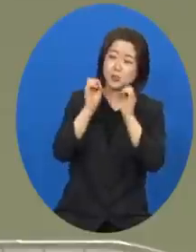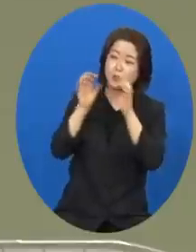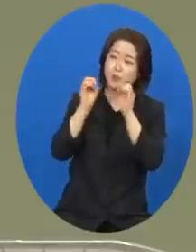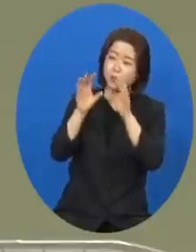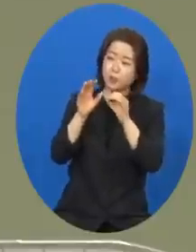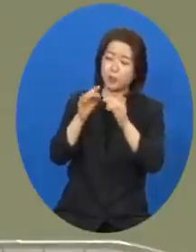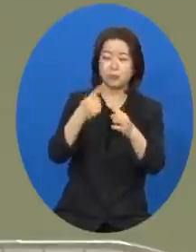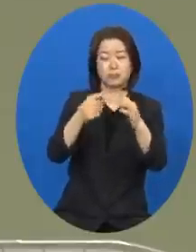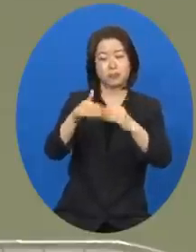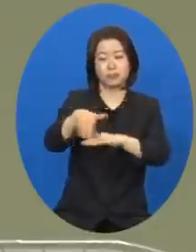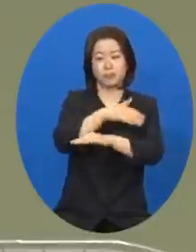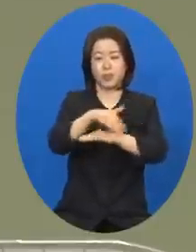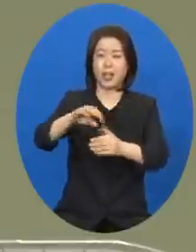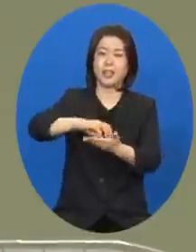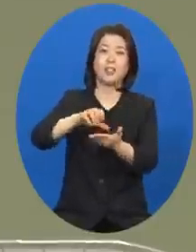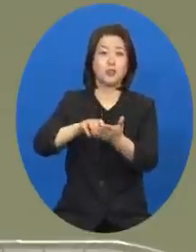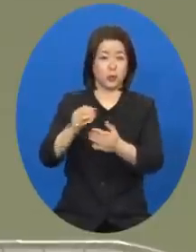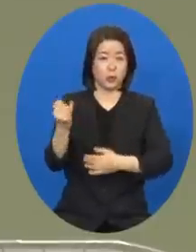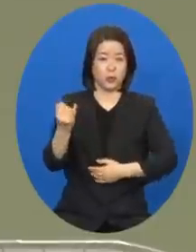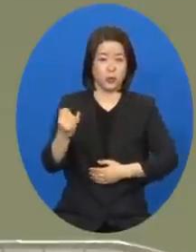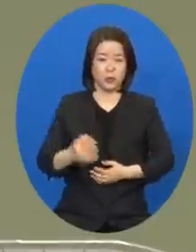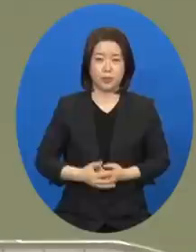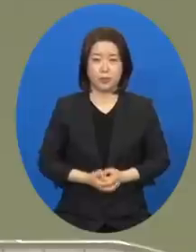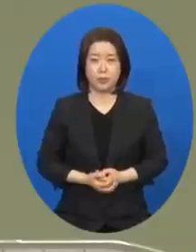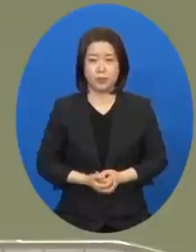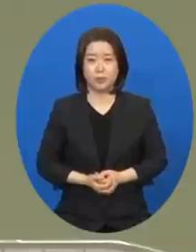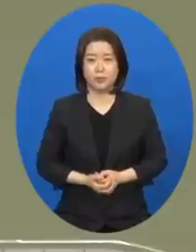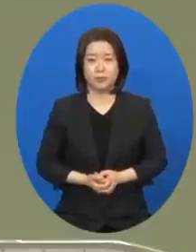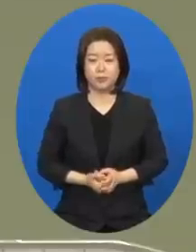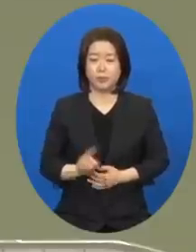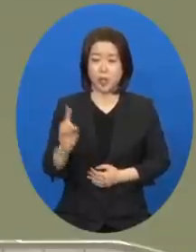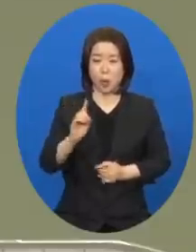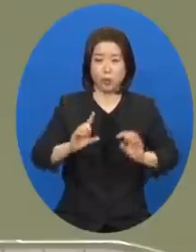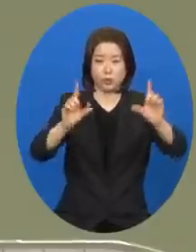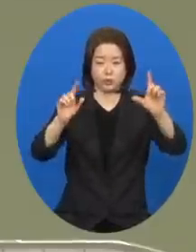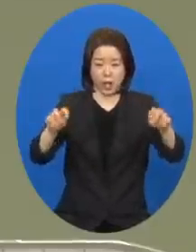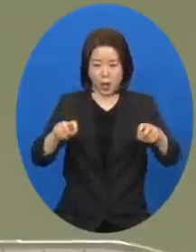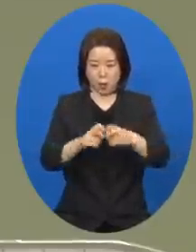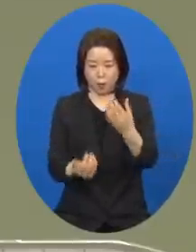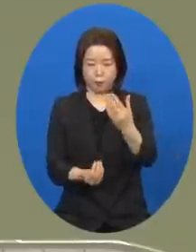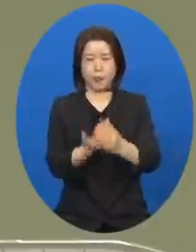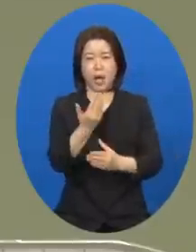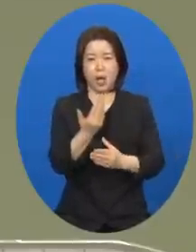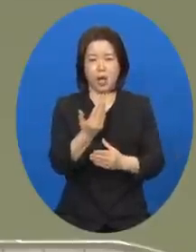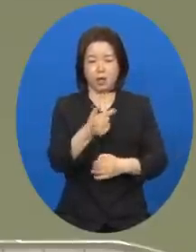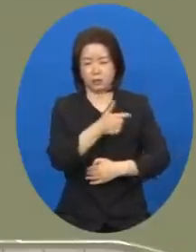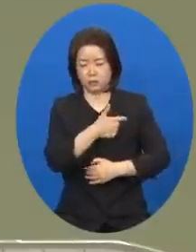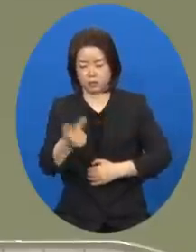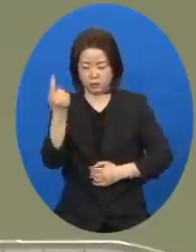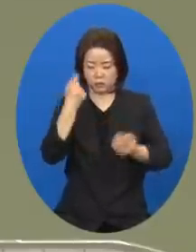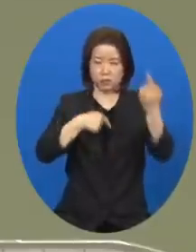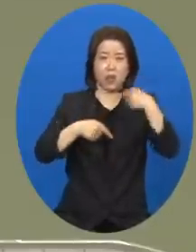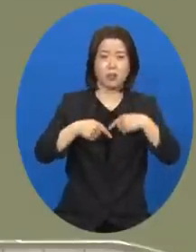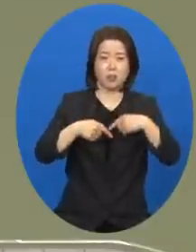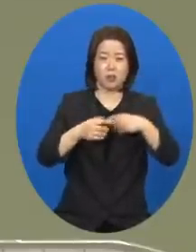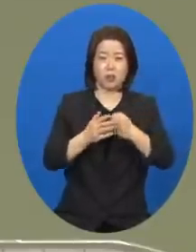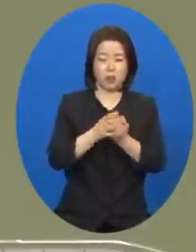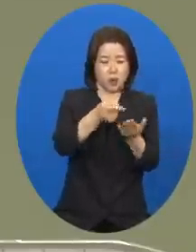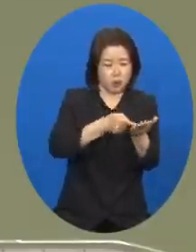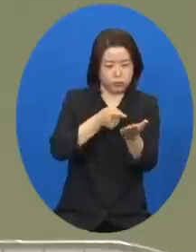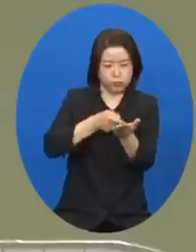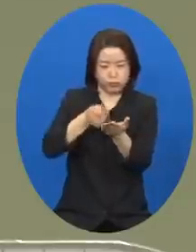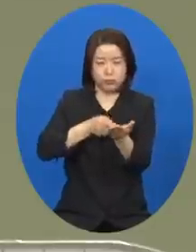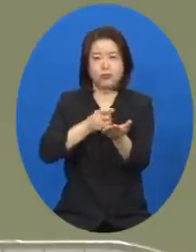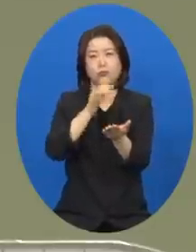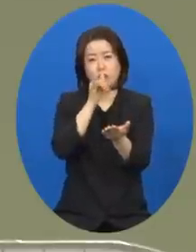나오는 정도였죠. 어느 날 교통사고가 났어요. 크게 다쳐서 수술도 하고